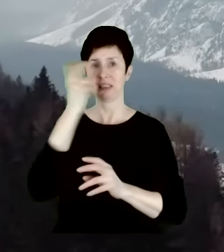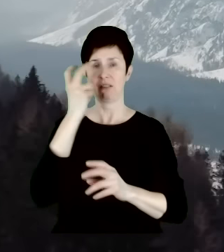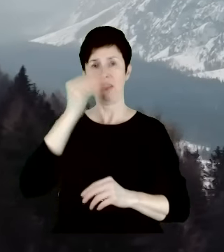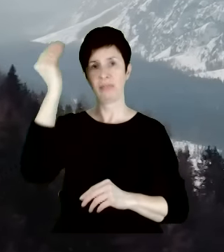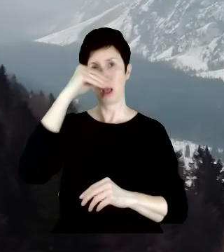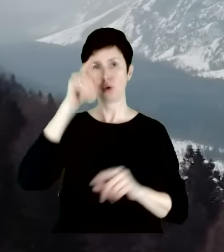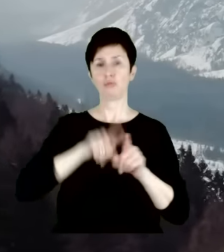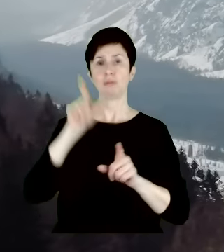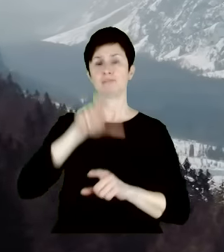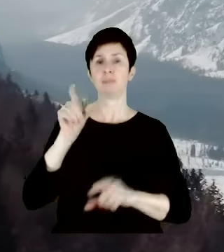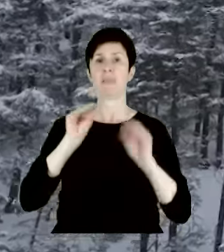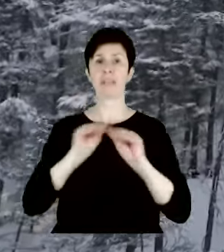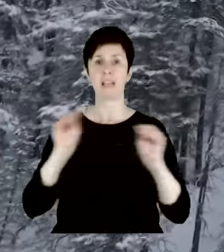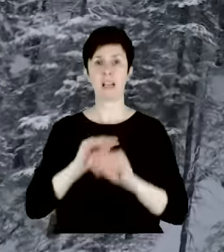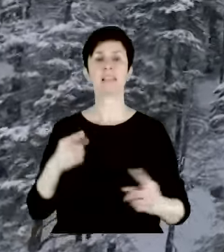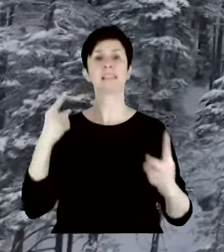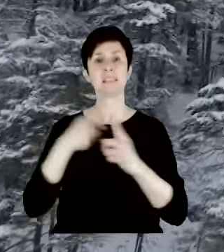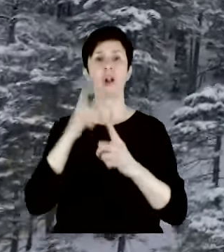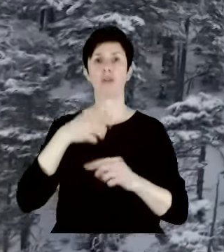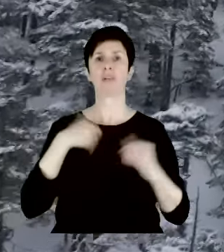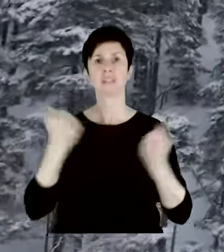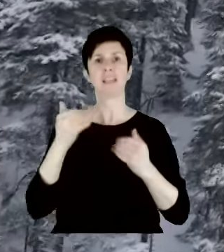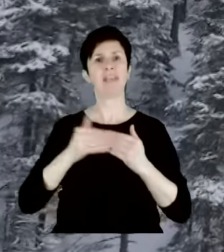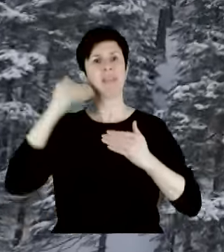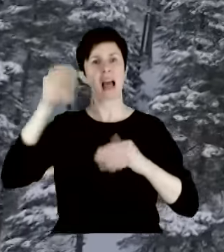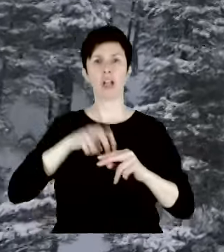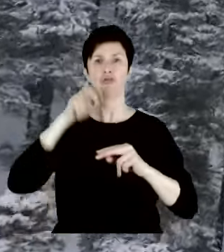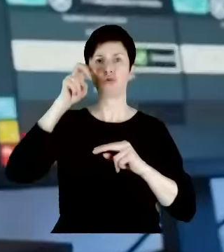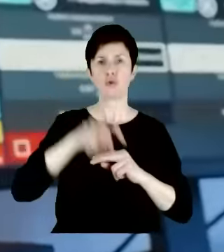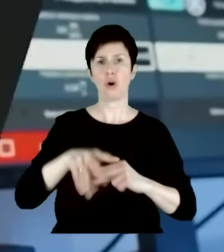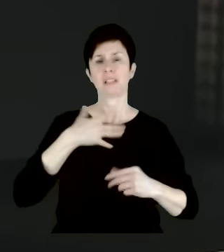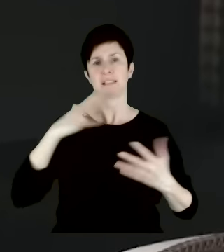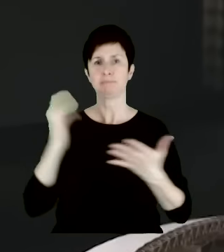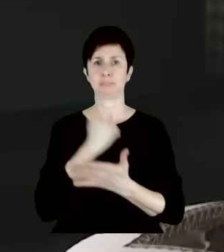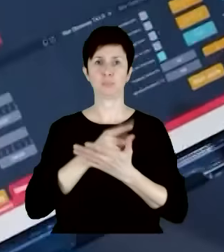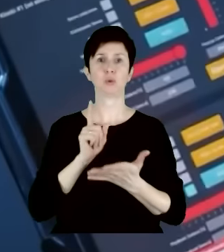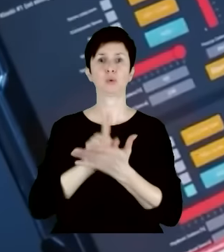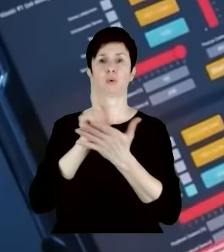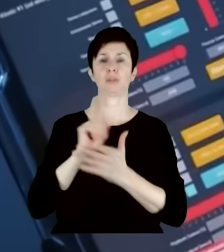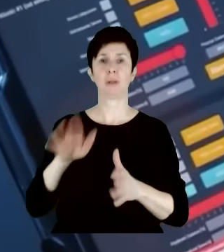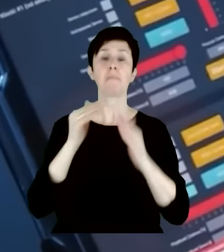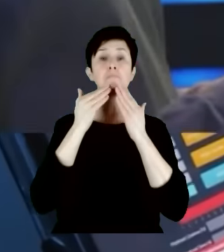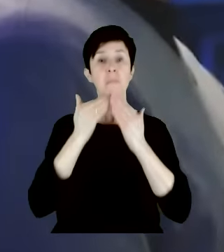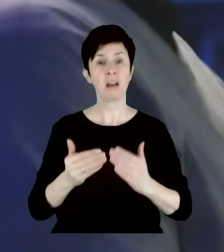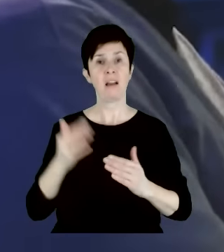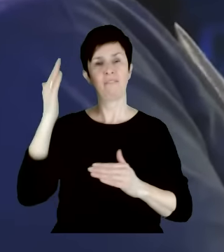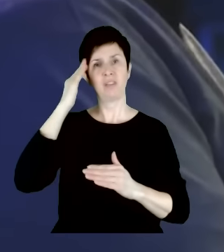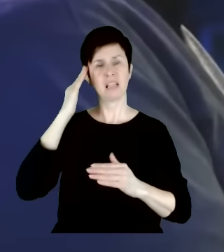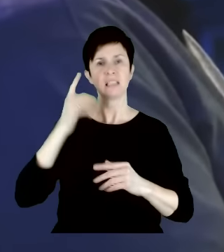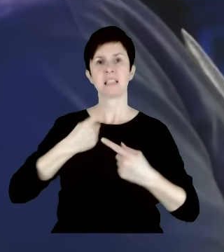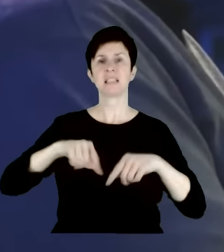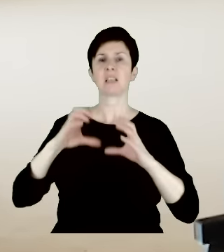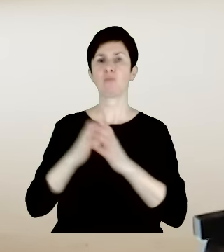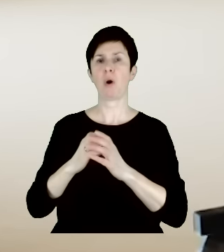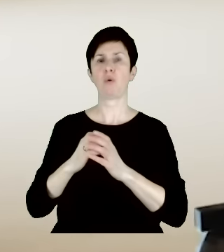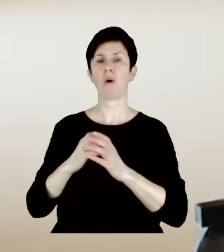sztabów trenerskich. Cel to jeszcze dalsze skoki polskich zawodników i jeszcze większe sukcesy na skoczniach. Będzie to możliwe dzięki wiedzy zespołu Laboratorium Inżynierii